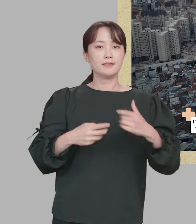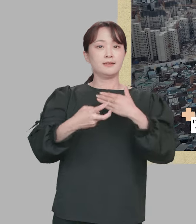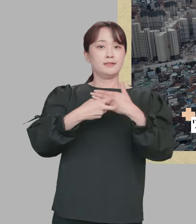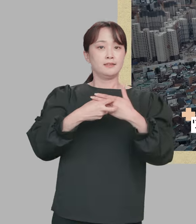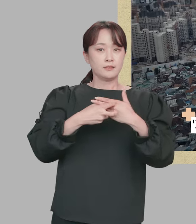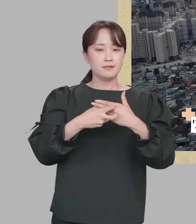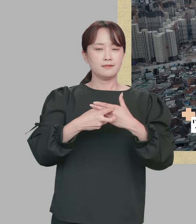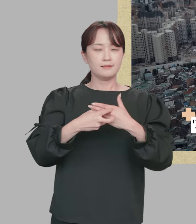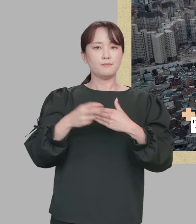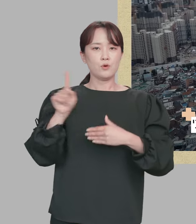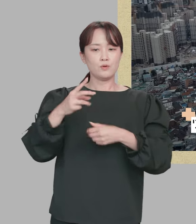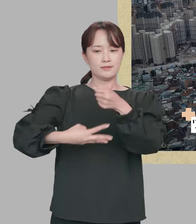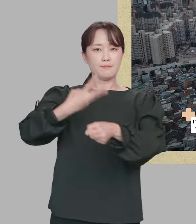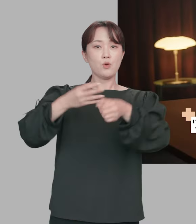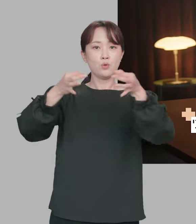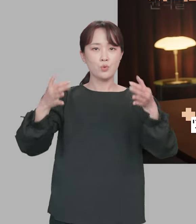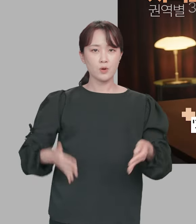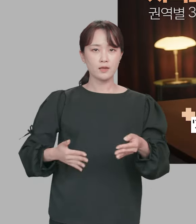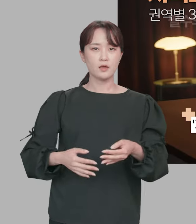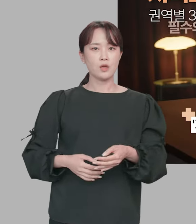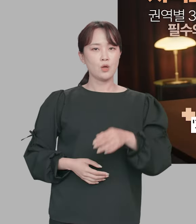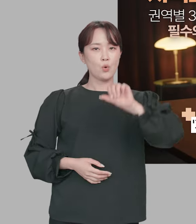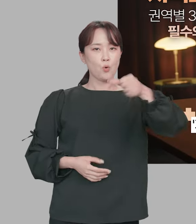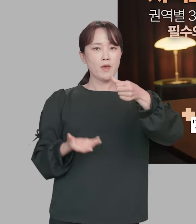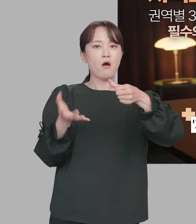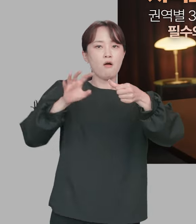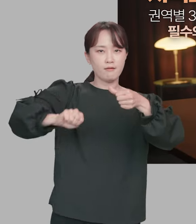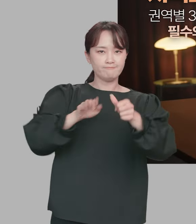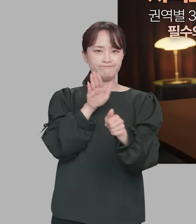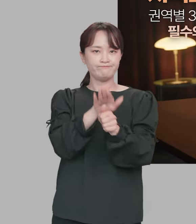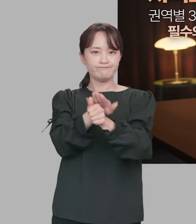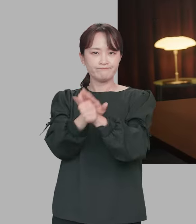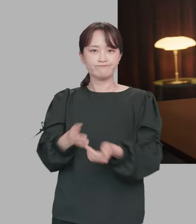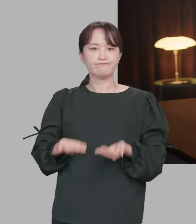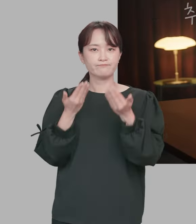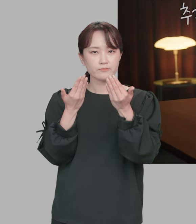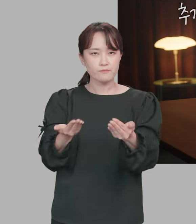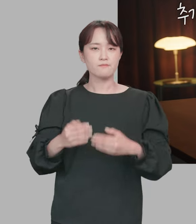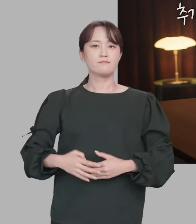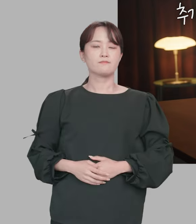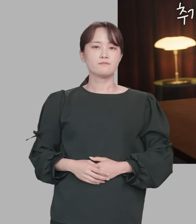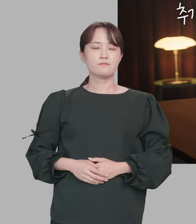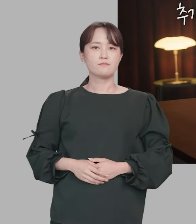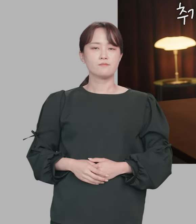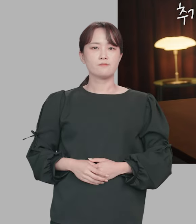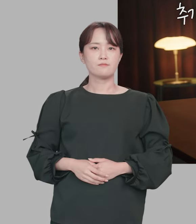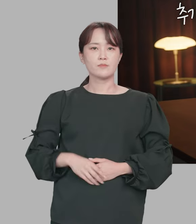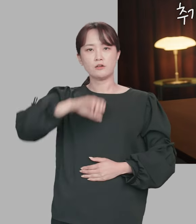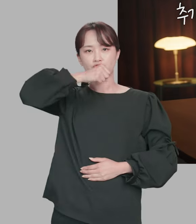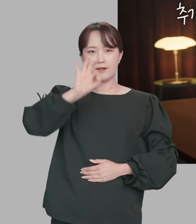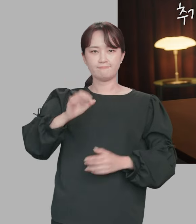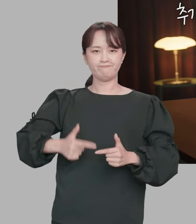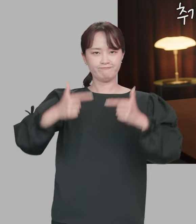혁신사업으로 권역별로 3년간 최대 500억 원을 지원하고 지역의료 발전기금 신설을 통한 추가 재정